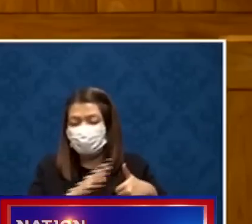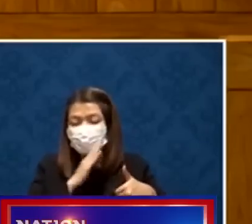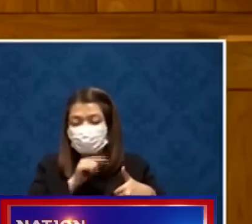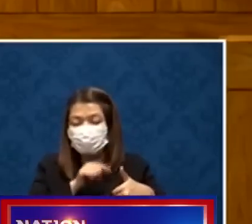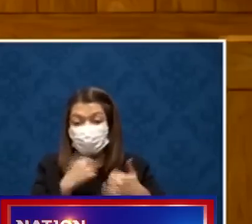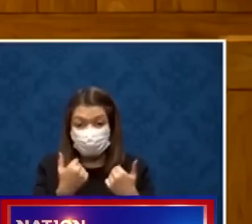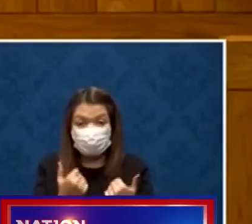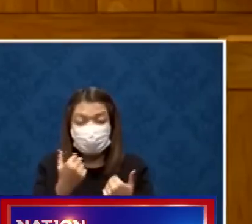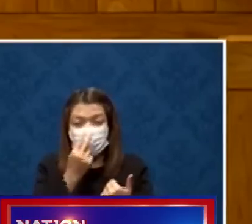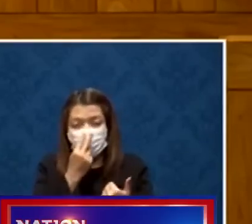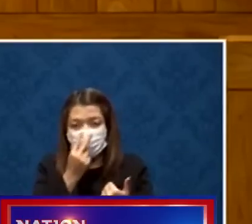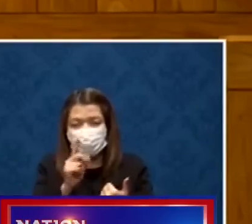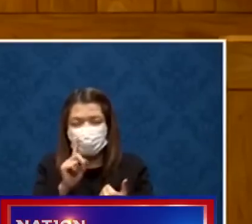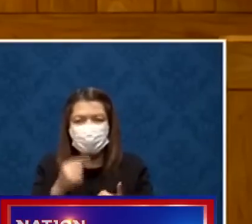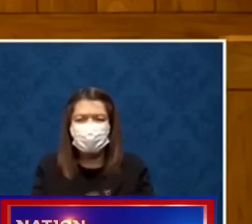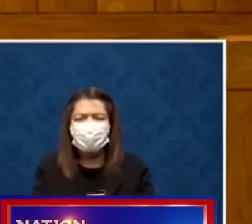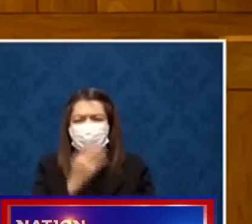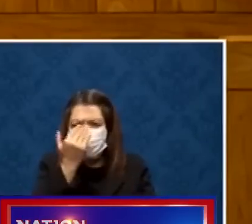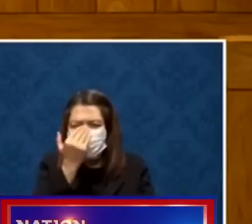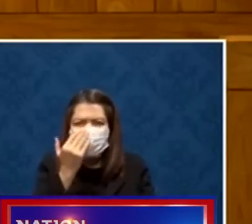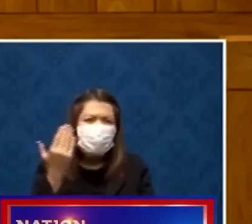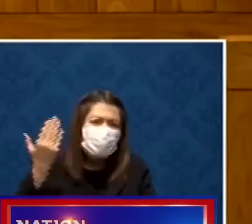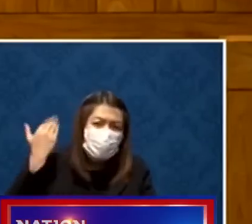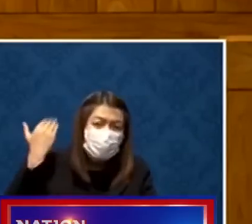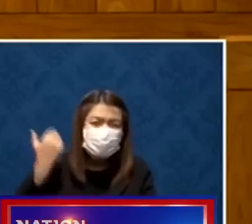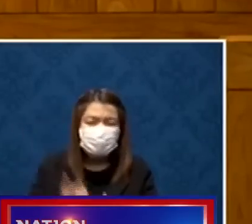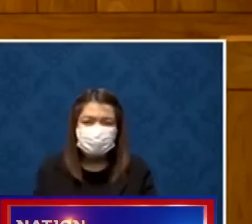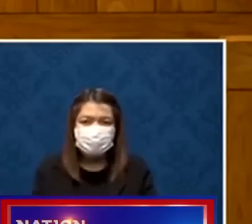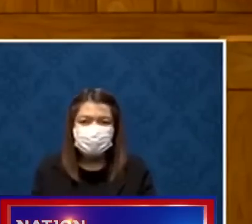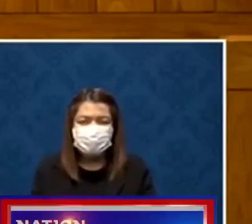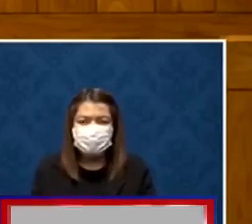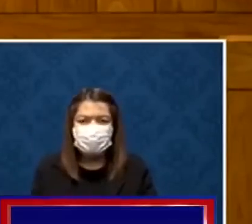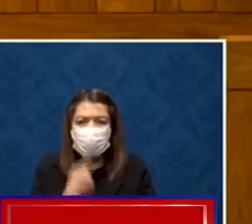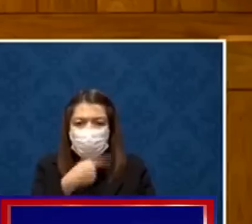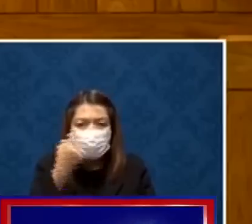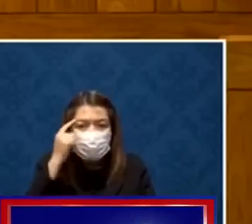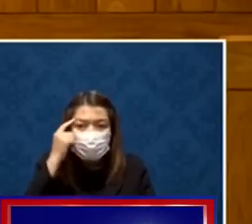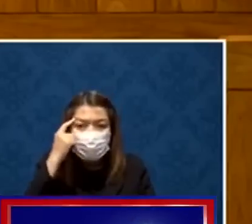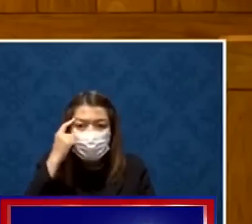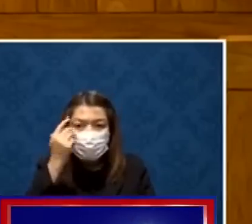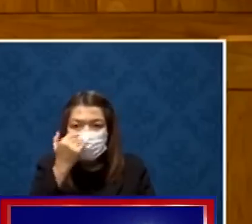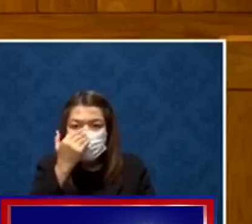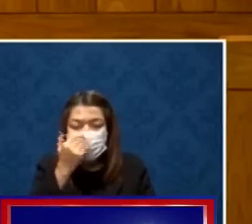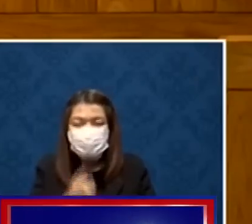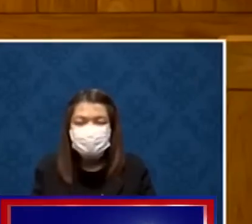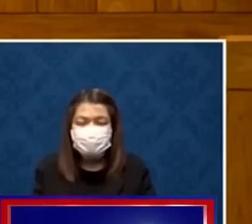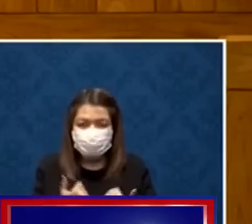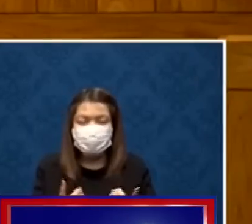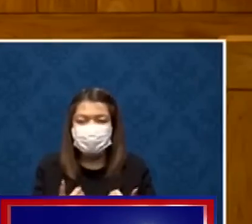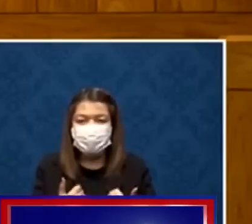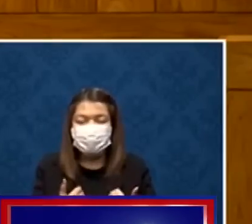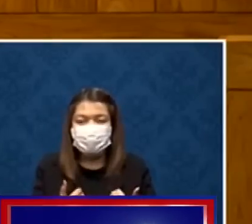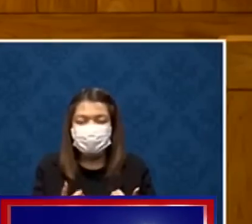งถ้าหากว่าย้อนกลับไปเราก็จะเห็นว่าพลเอกประยุทธ์ไม่ได้ตายเดี่ย